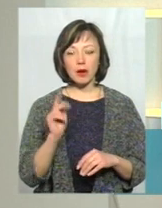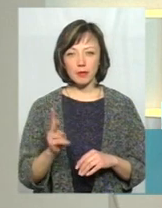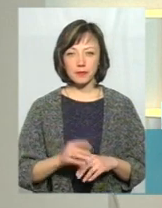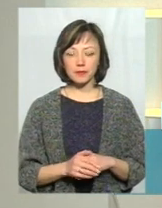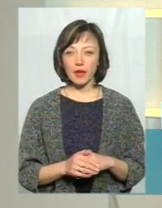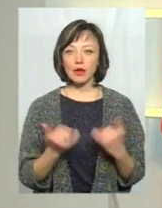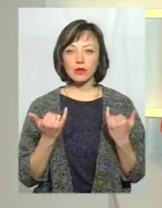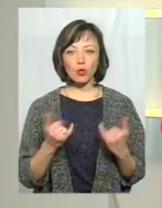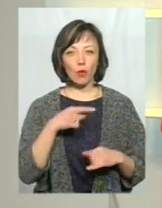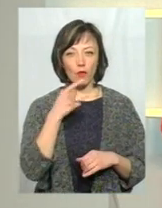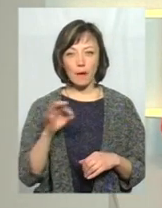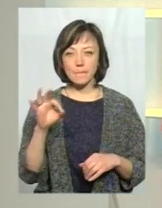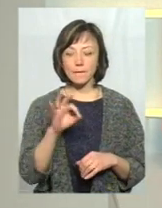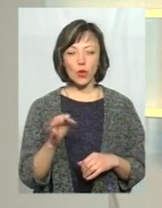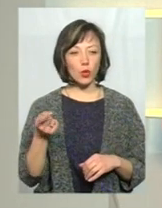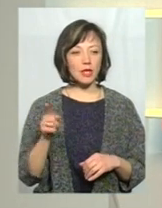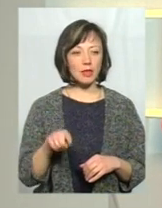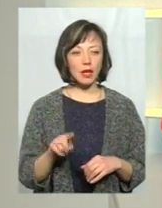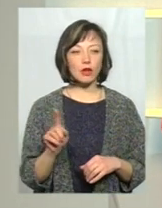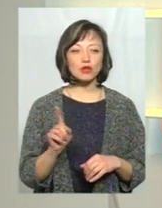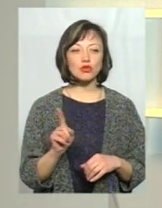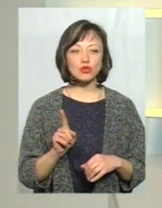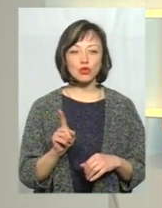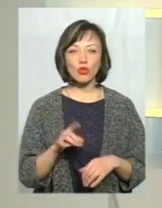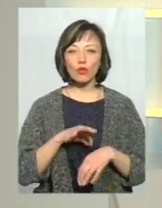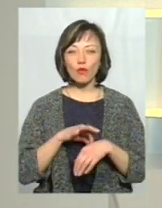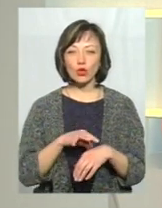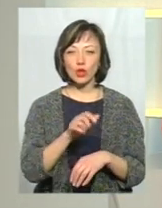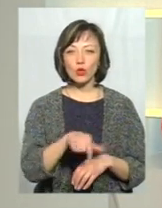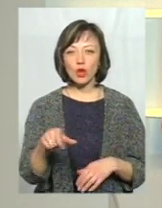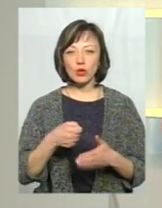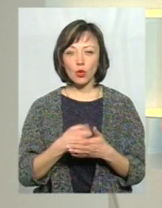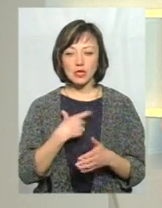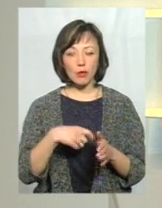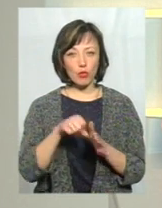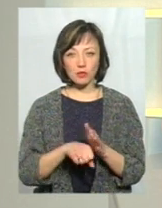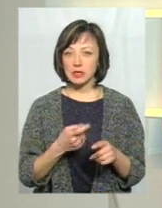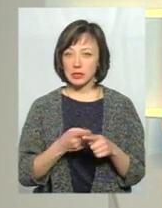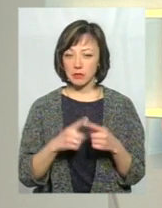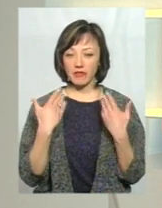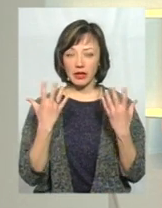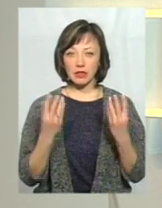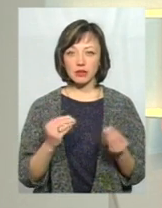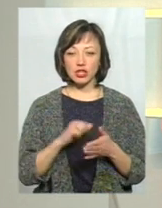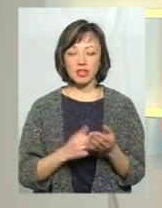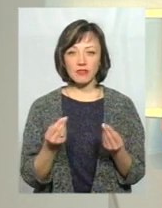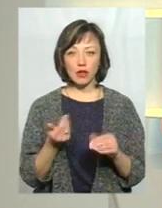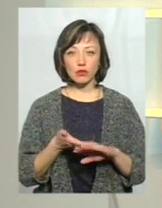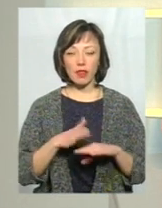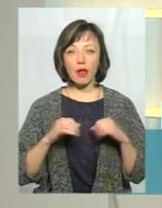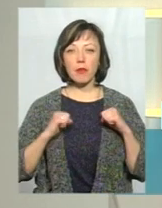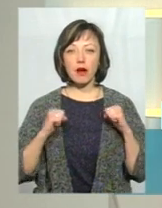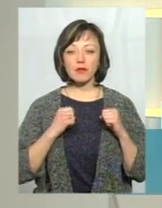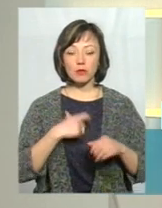Рибак. Сьогодні говоримо про те, що ж доводить краян до самогубства. Адже цими вихідними через фінансові труднощі